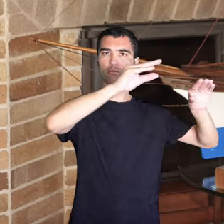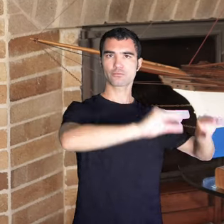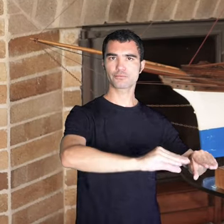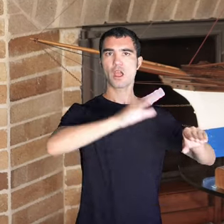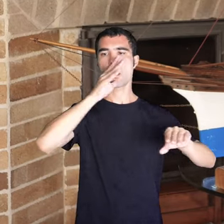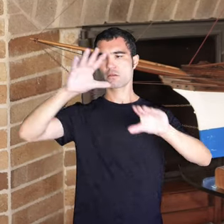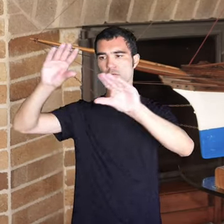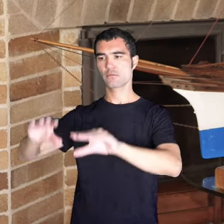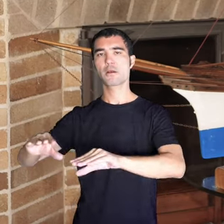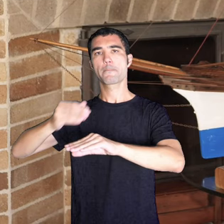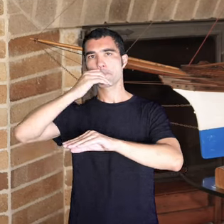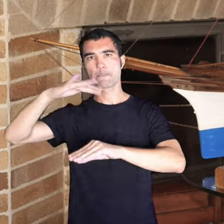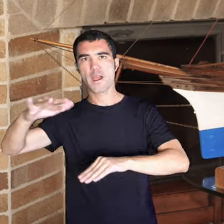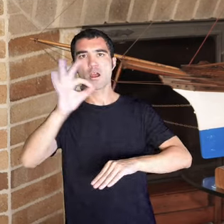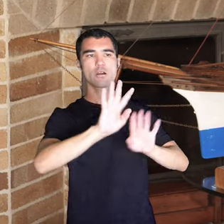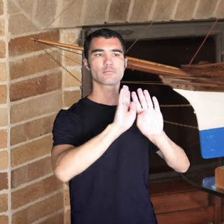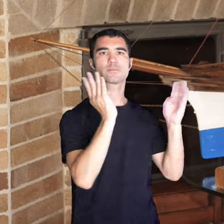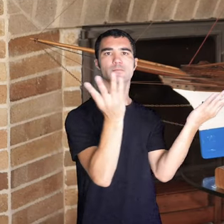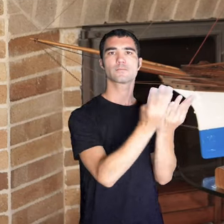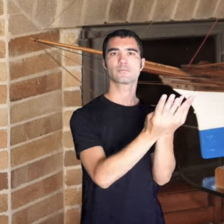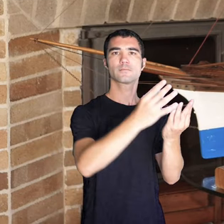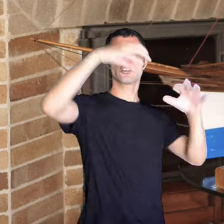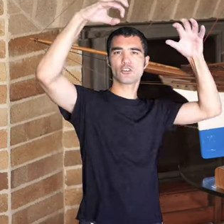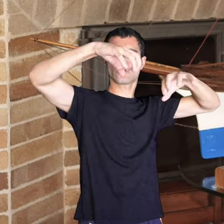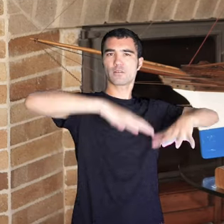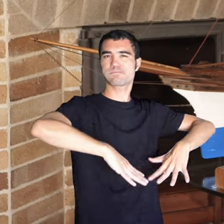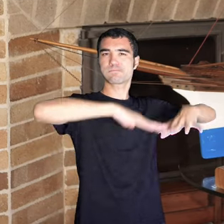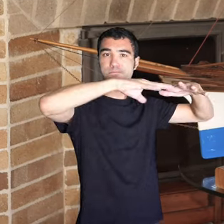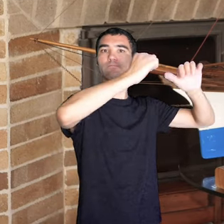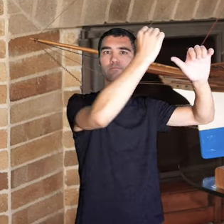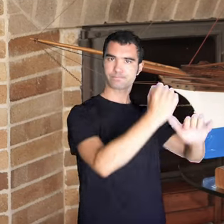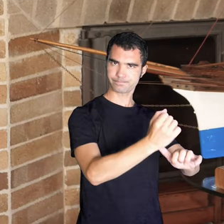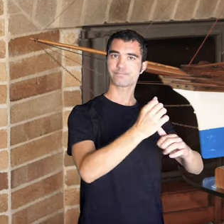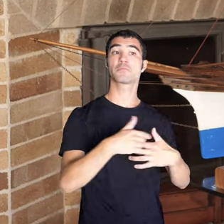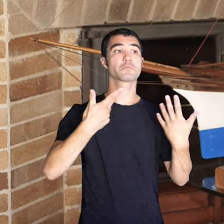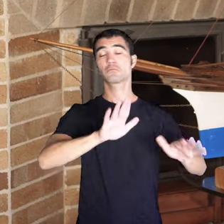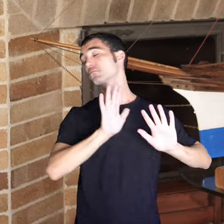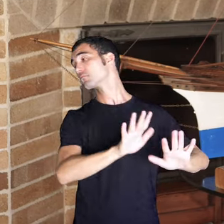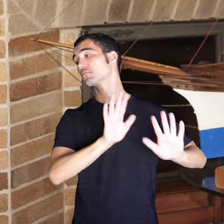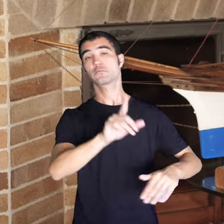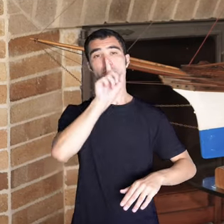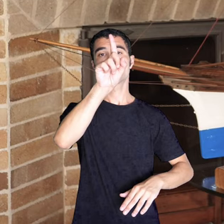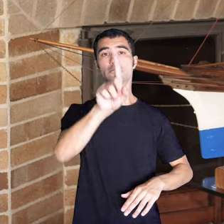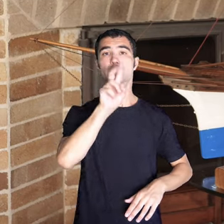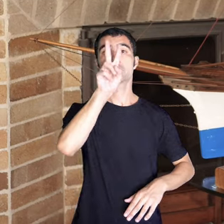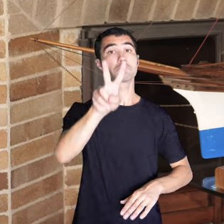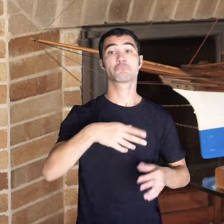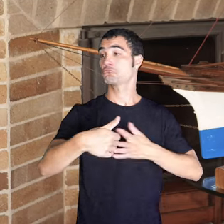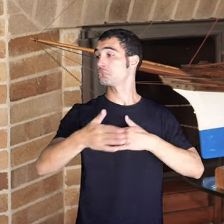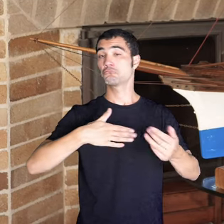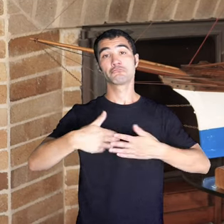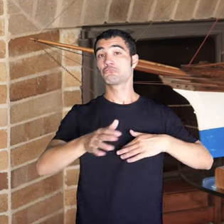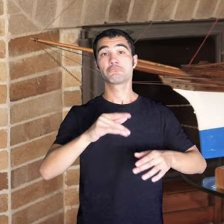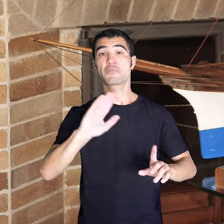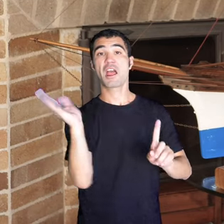un safareig, com a dins la mà. I aquí, pues, si estava un any o dos, no li feia